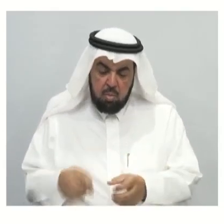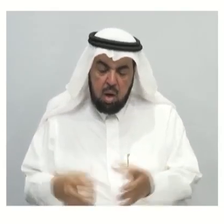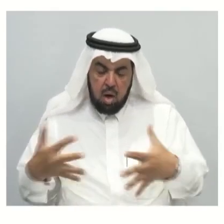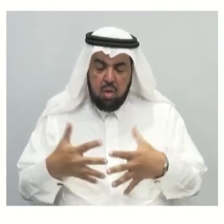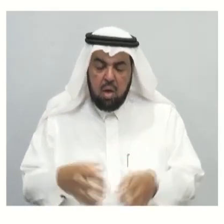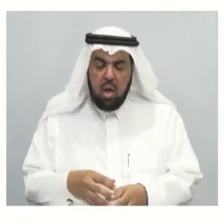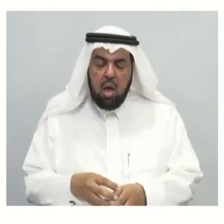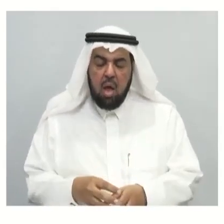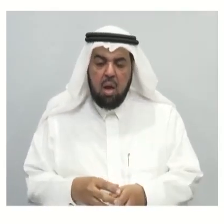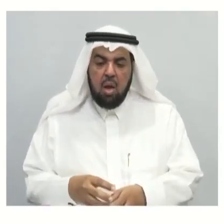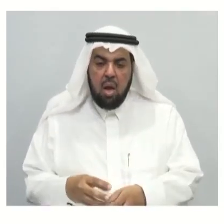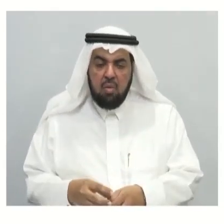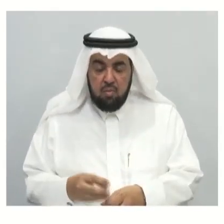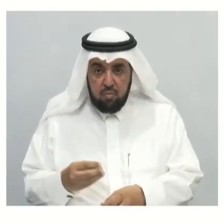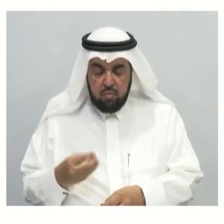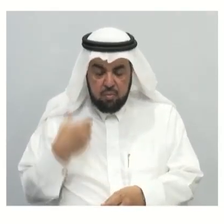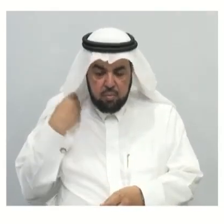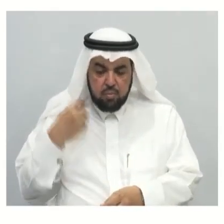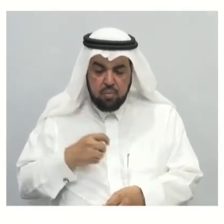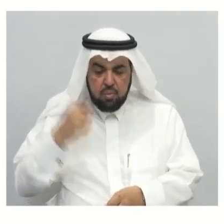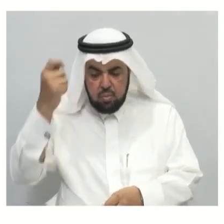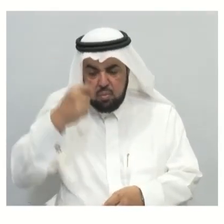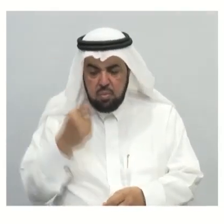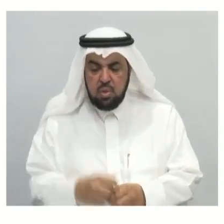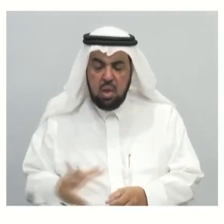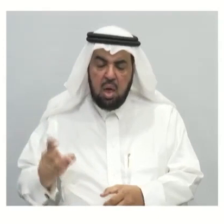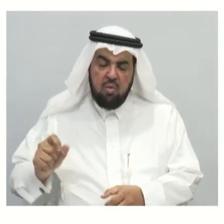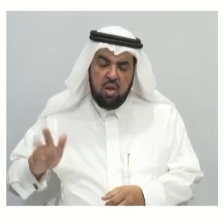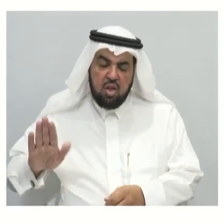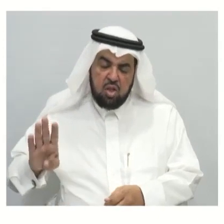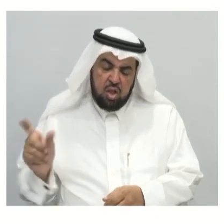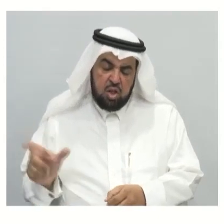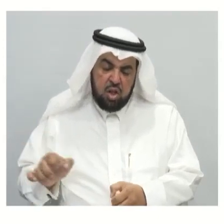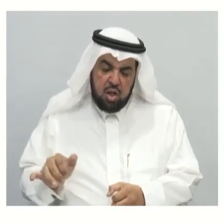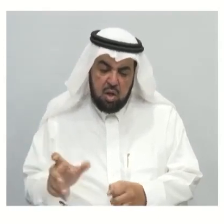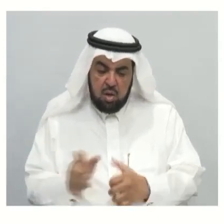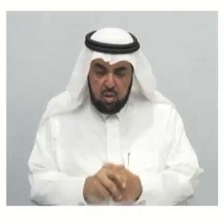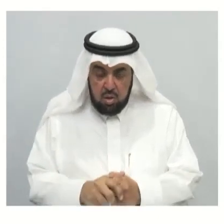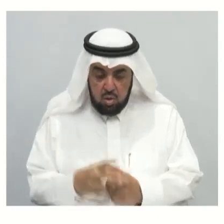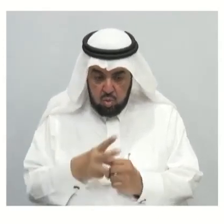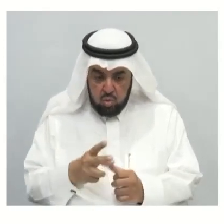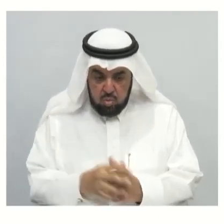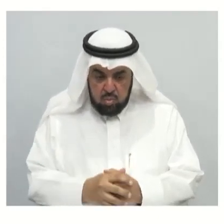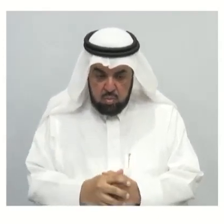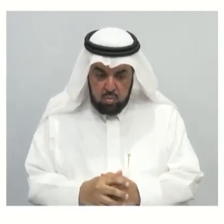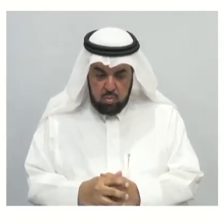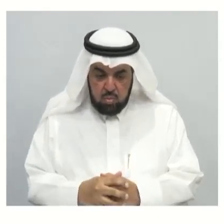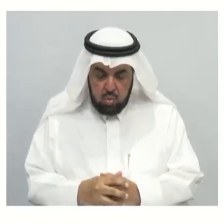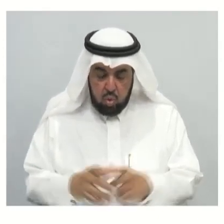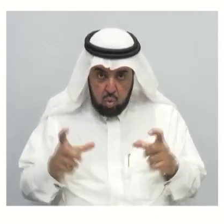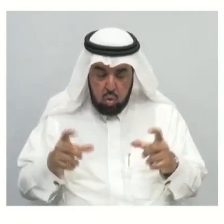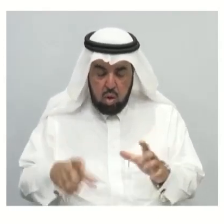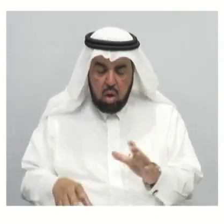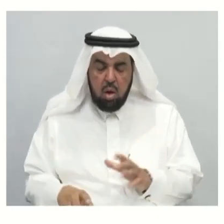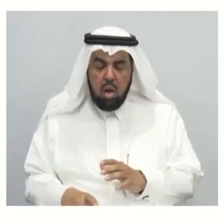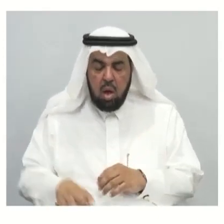مع القضيه الفلسطينيه لذلك سماها بقمه القدس ونشاهد في هذه الصوره صوره الملك سلمان بن عبد